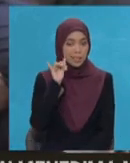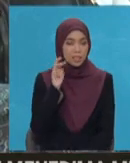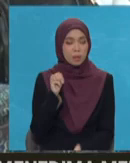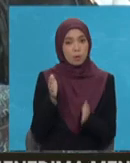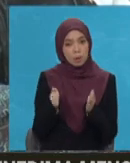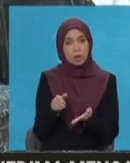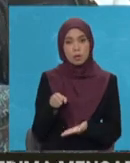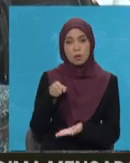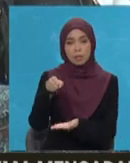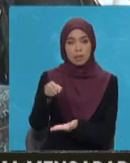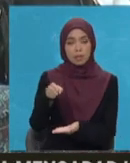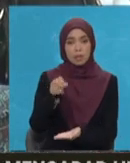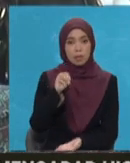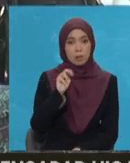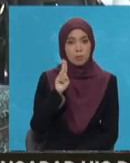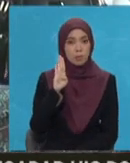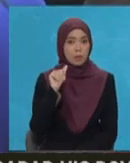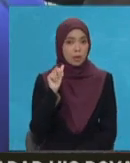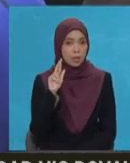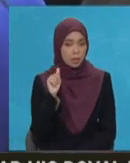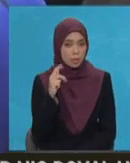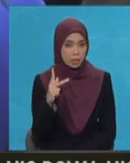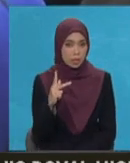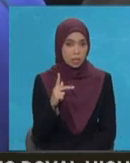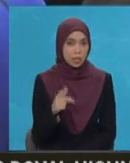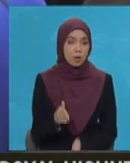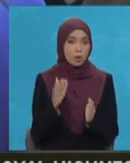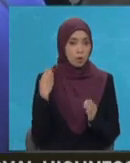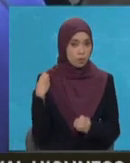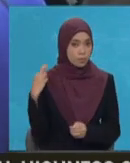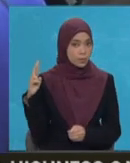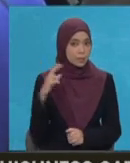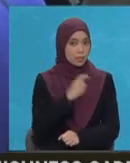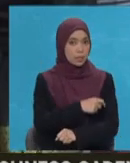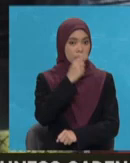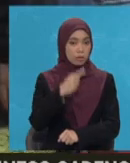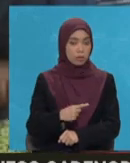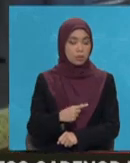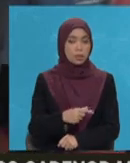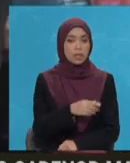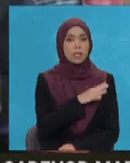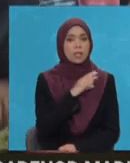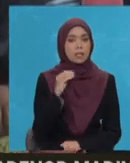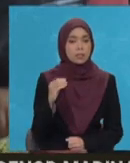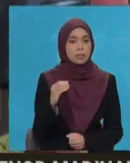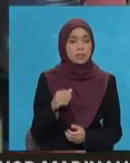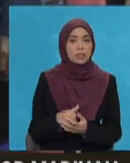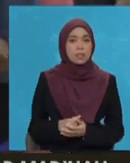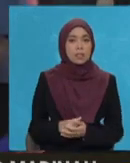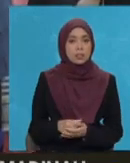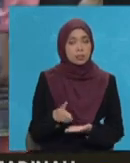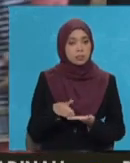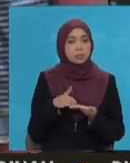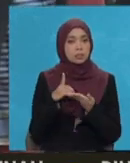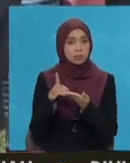pinggiran Muhammad Amir Mubarak Haji Hasyim pegawai daerah Tempurung dan diikuti dengan penyampaian sumbangan Dharma kepada tabung anak-anak